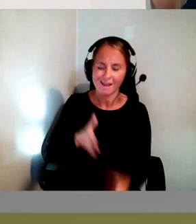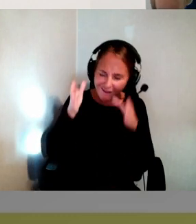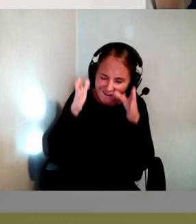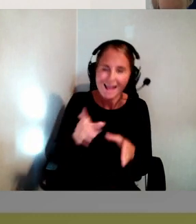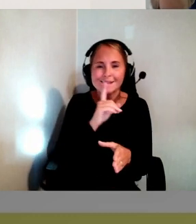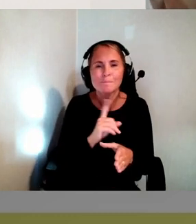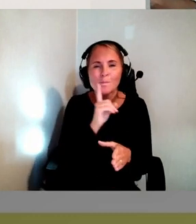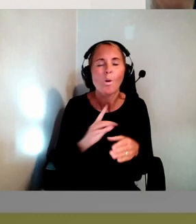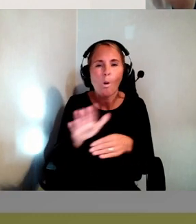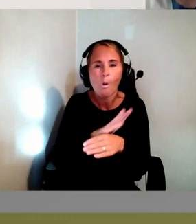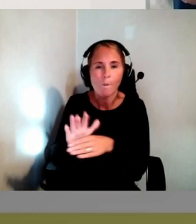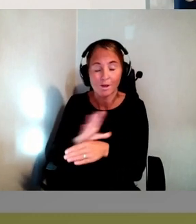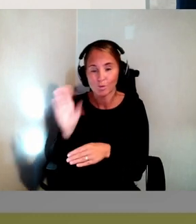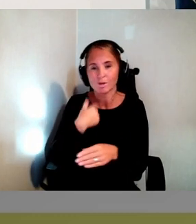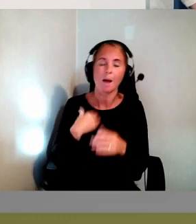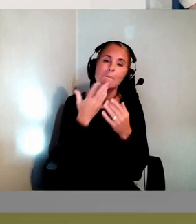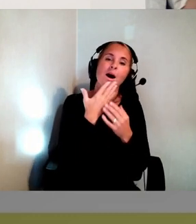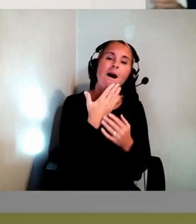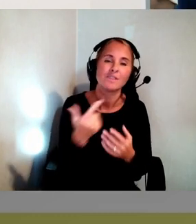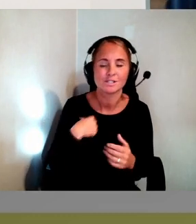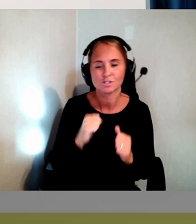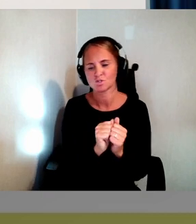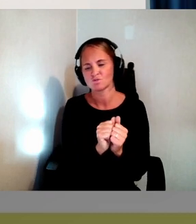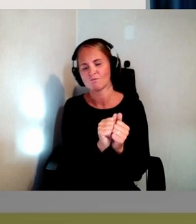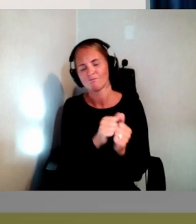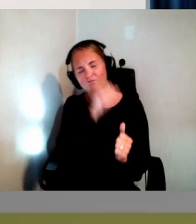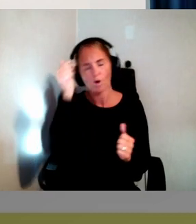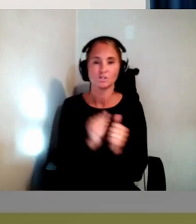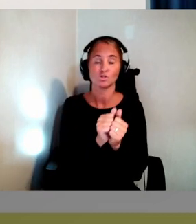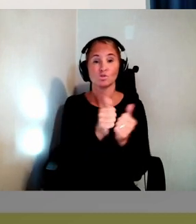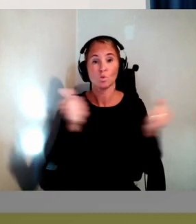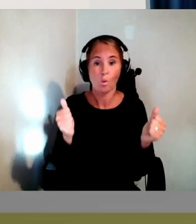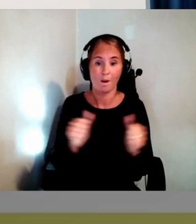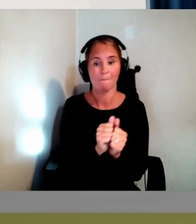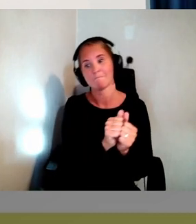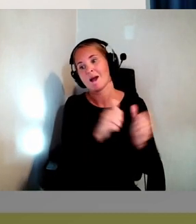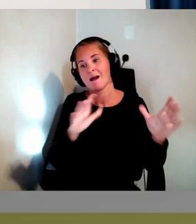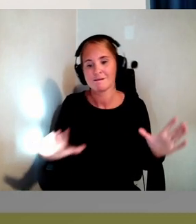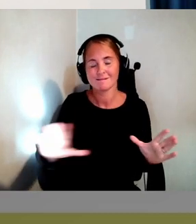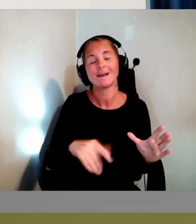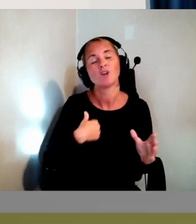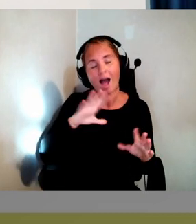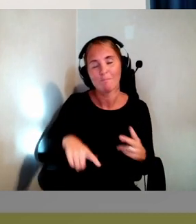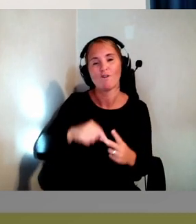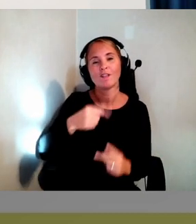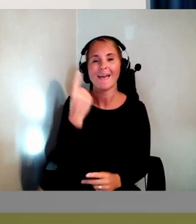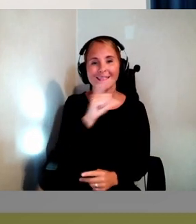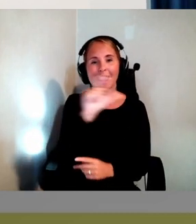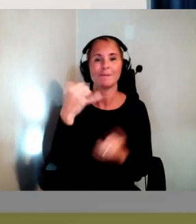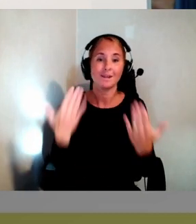område när jag pratar jag har svårt att prata stort och brett så jag har valt ut ett ämne för idag och det är eh